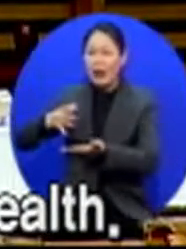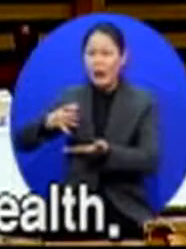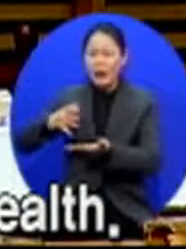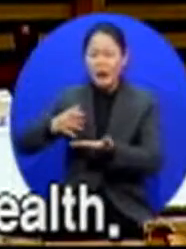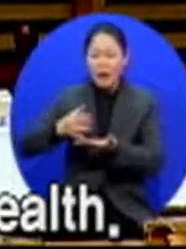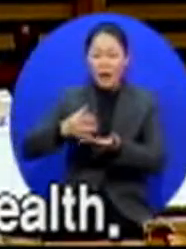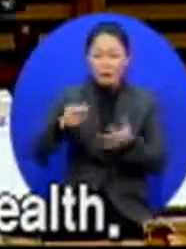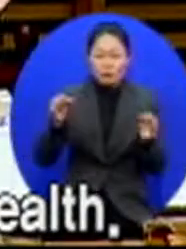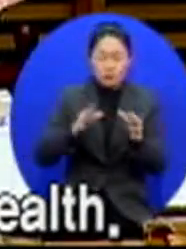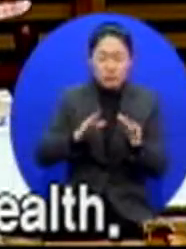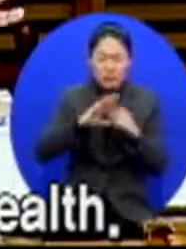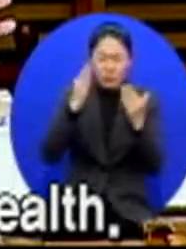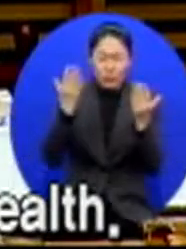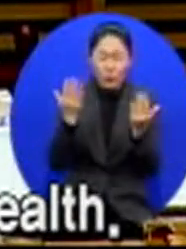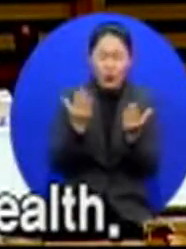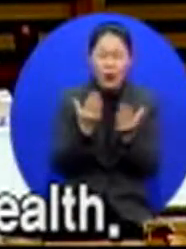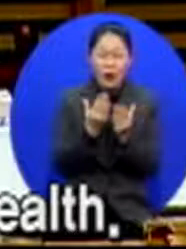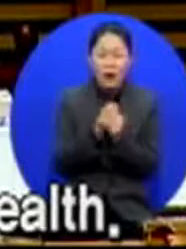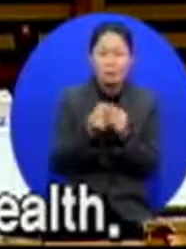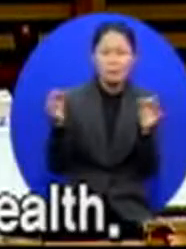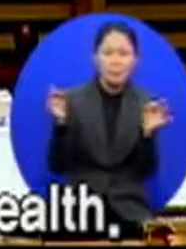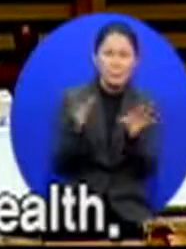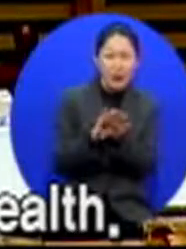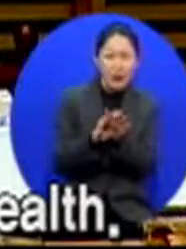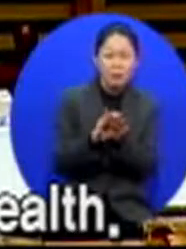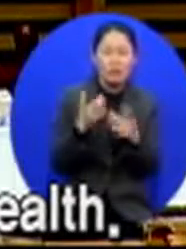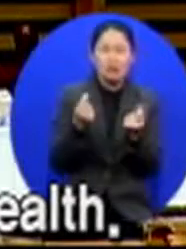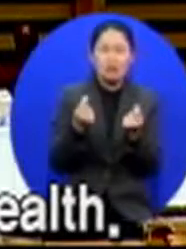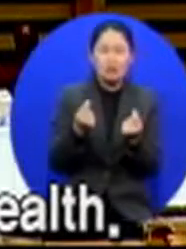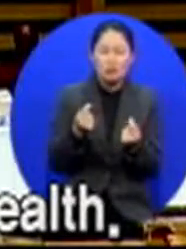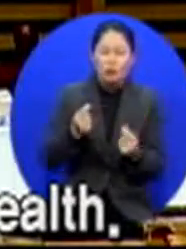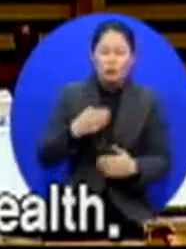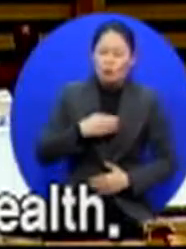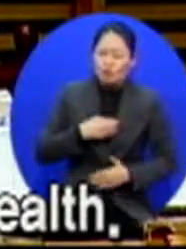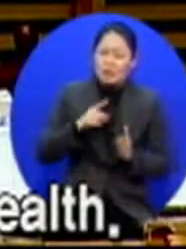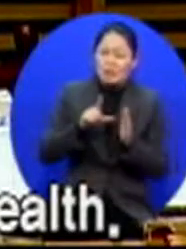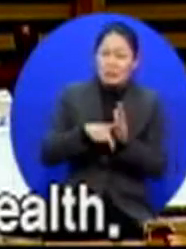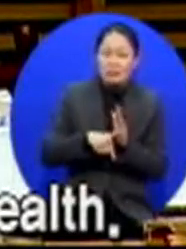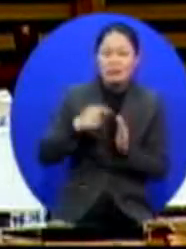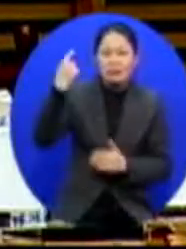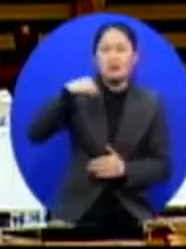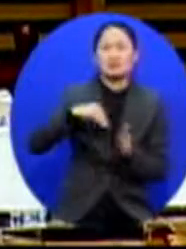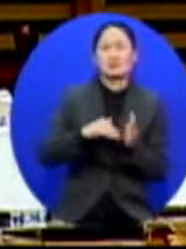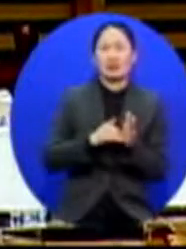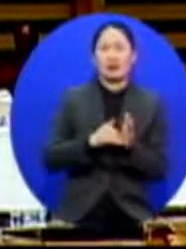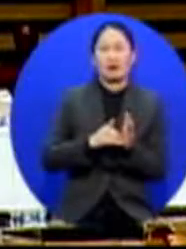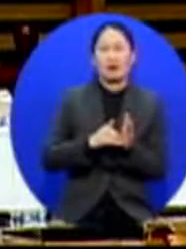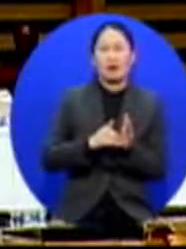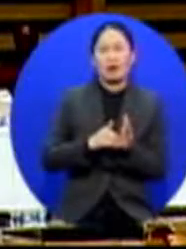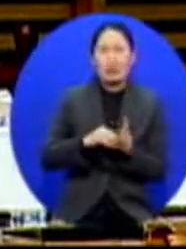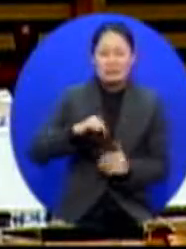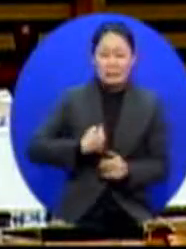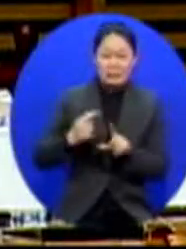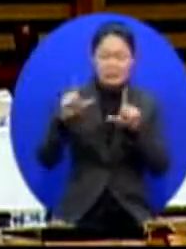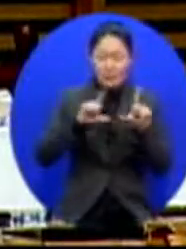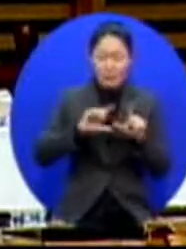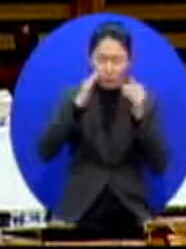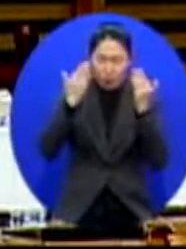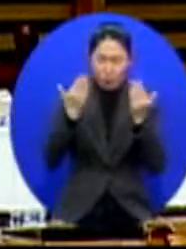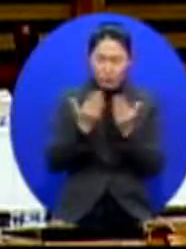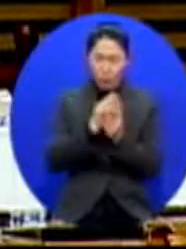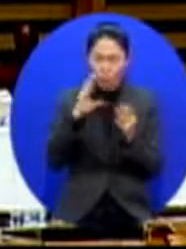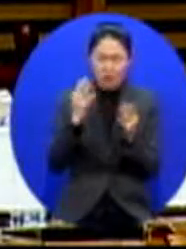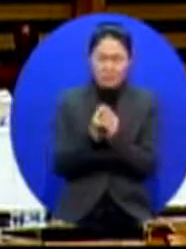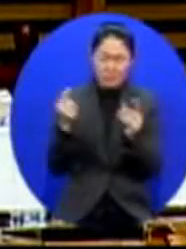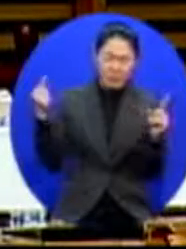판 순간에 다 사라질 것 같은 유지 감도 느꼈습니다 자기의 삶 전체가 뒤바꿔